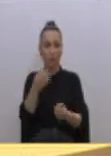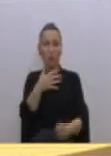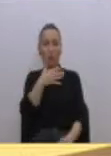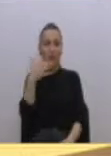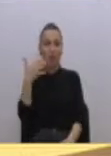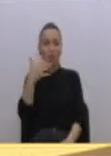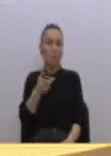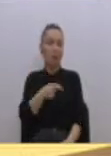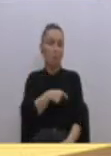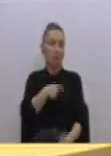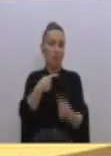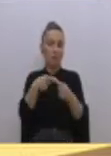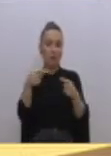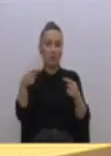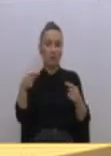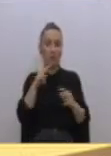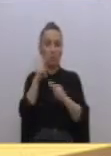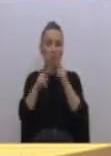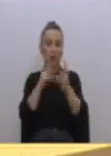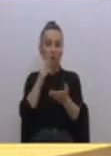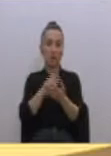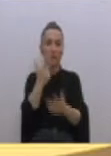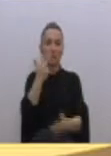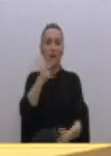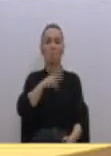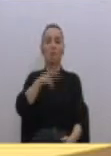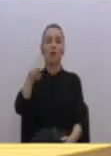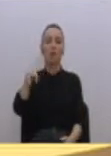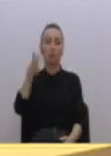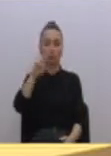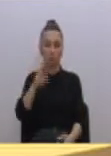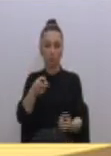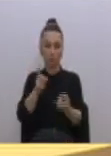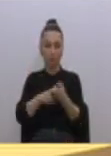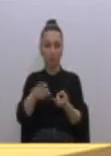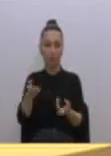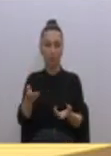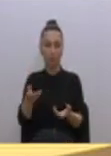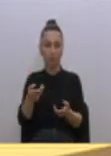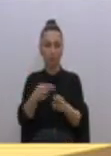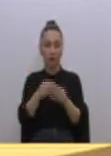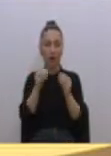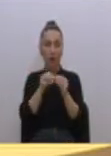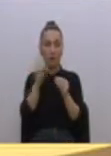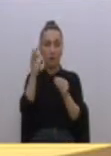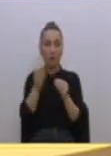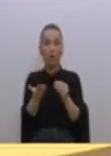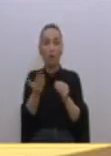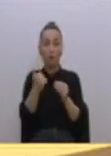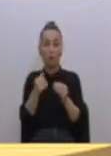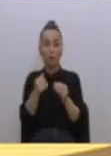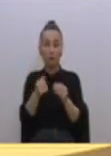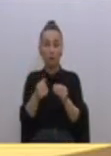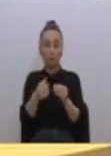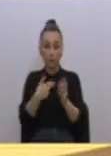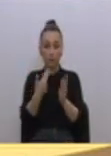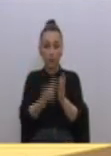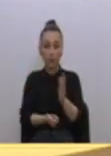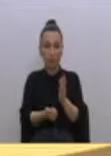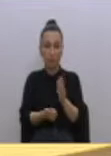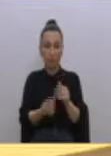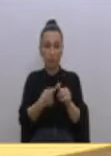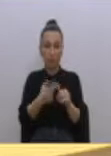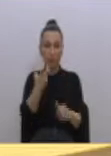სხვაგე ომეგა ფირმას და ამ პრეტენზია ალბათ 3 მილიარდ დოლარს მიაღწევს. აქედან 10%-ით რო წავაგოთ ხო? ეს